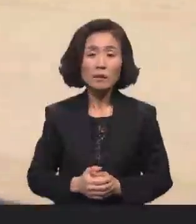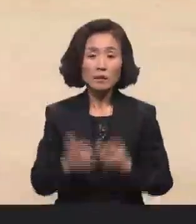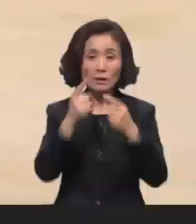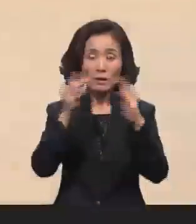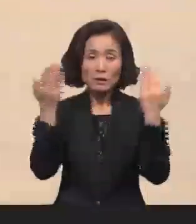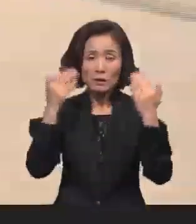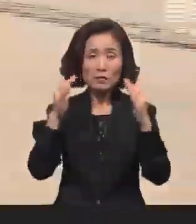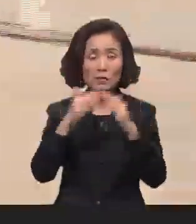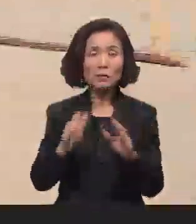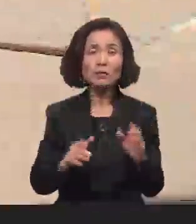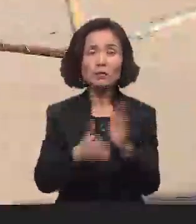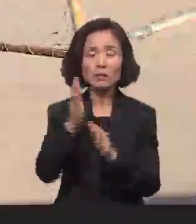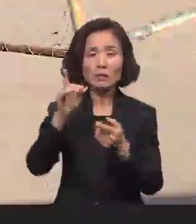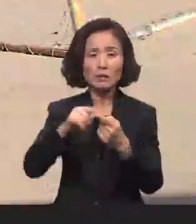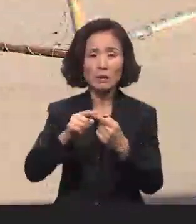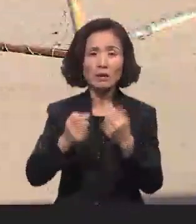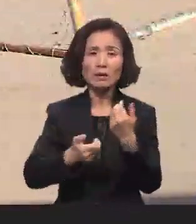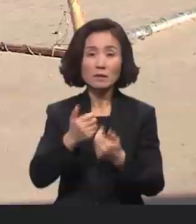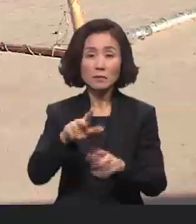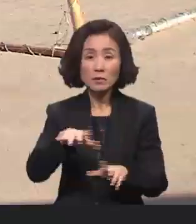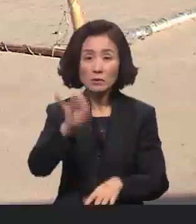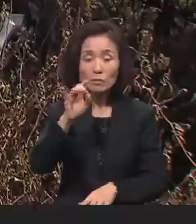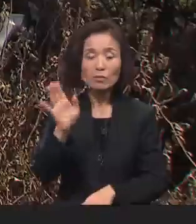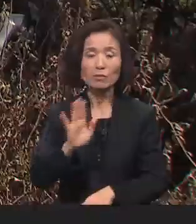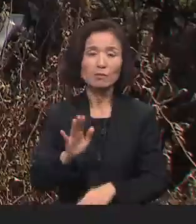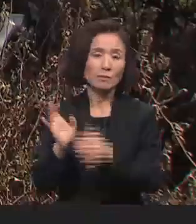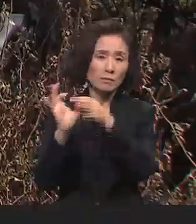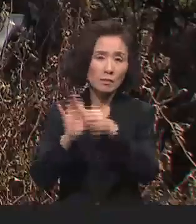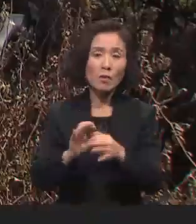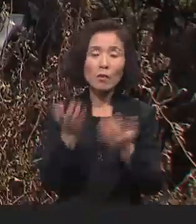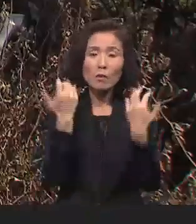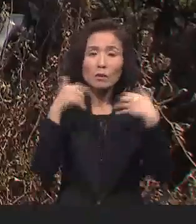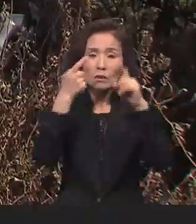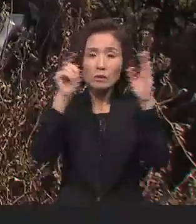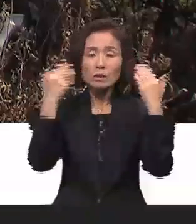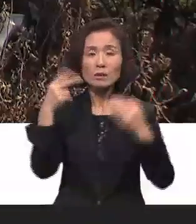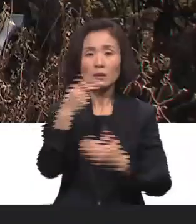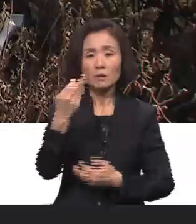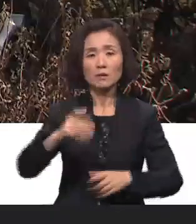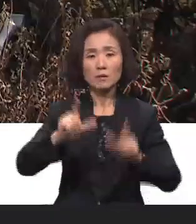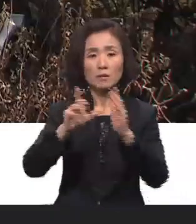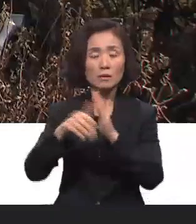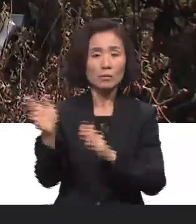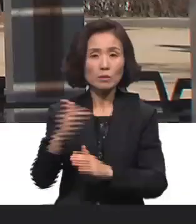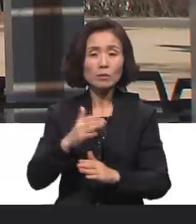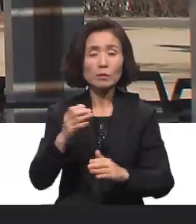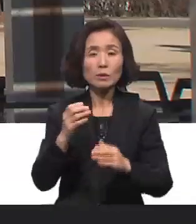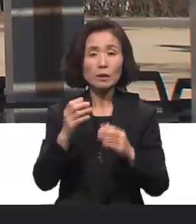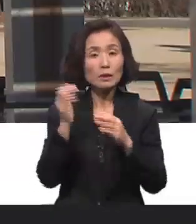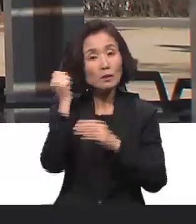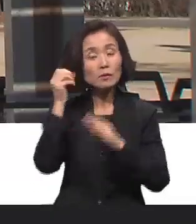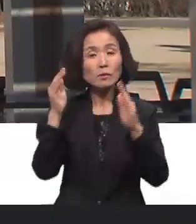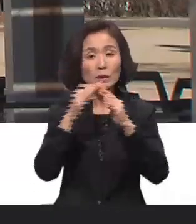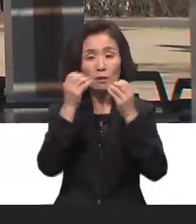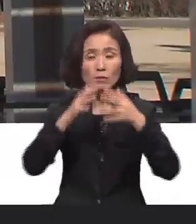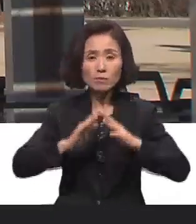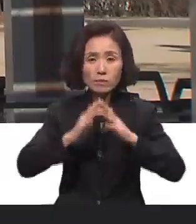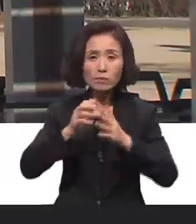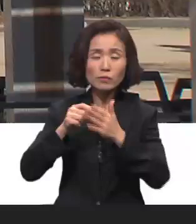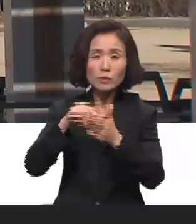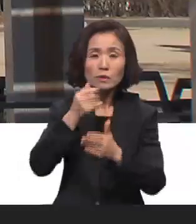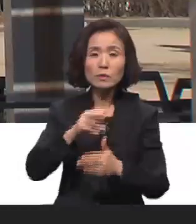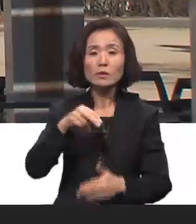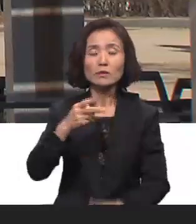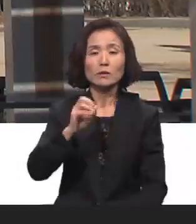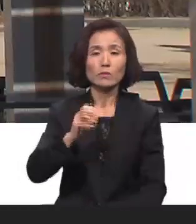주거시설을 둘러싼 갈등은 이번이 처음이 아닙니다. 고려대는 지난 2013년부터 기숙사 신축 사업을 추진했지만 성북구